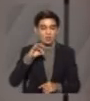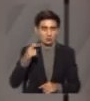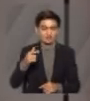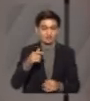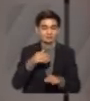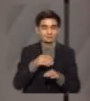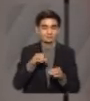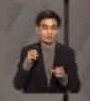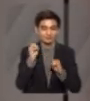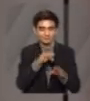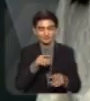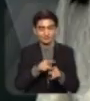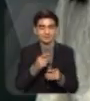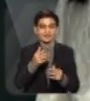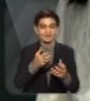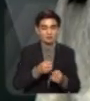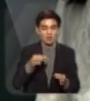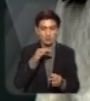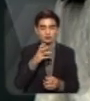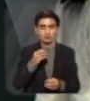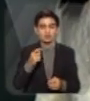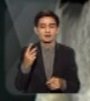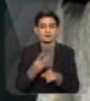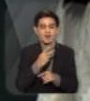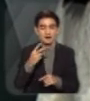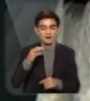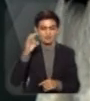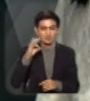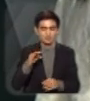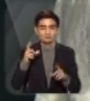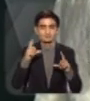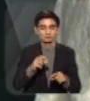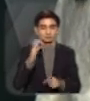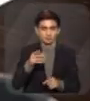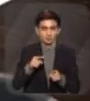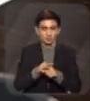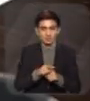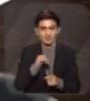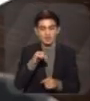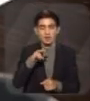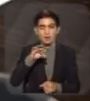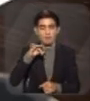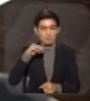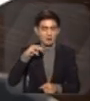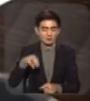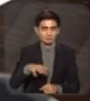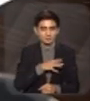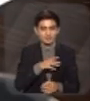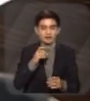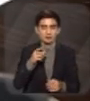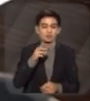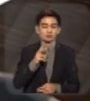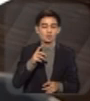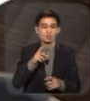перед кредитным бюро. Еще планируется снизить вдвое процентную ставку по займам, которые предоставляют ломбарды. Что клиентам хорошо,